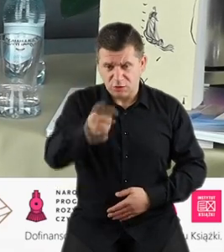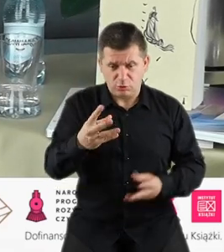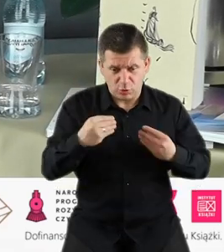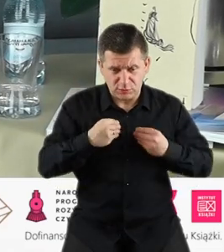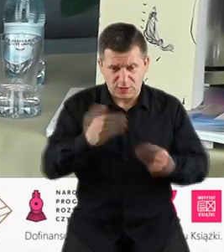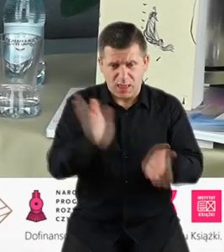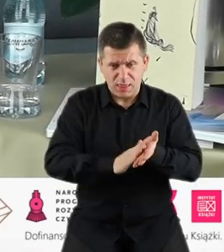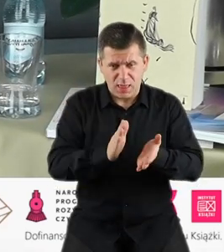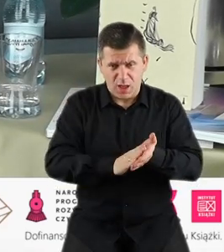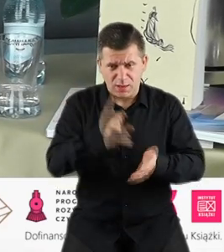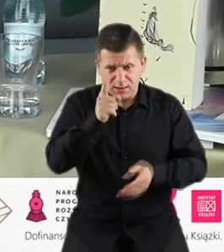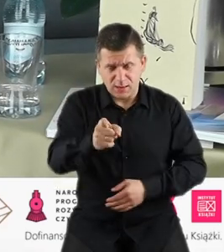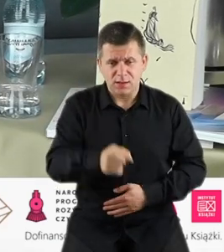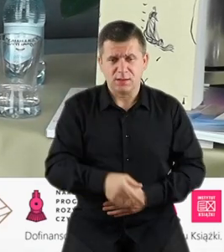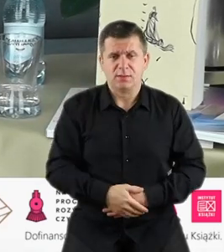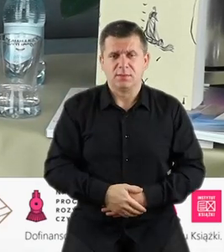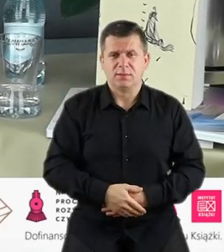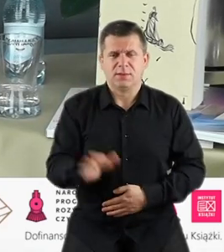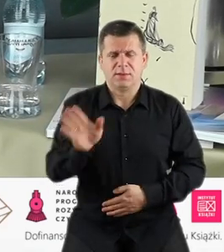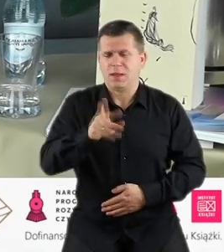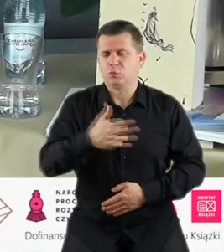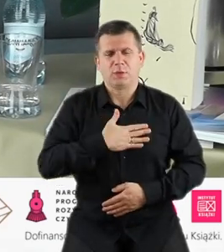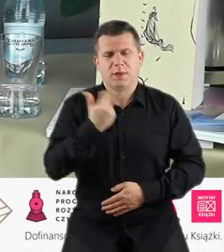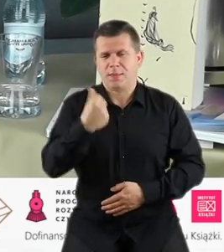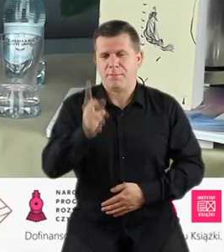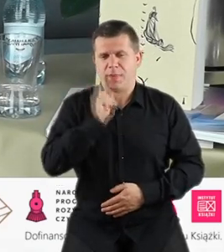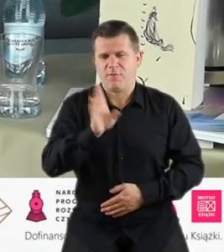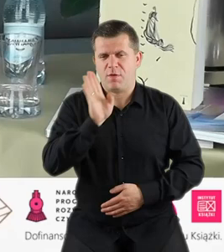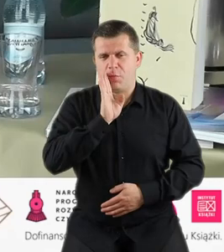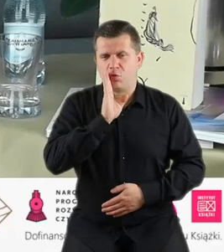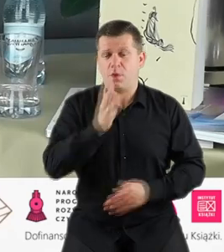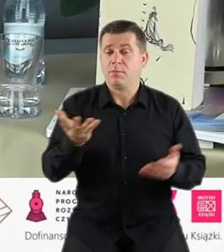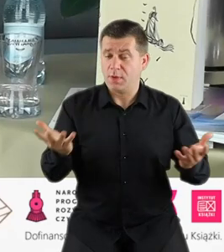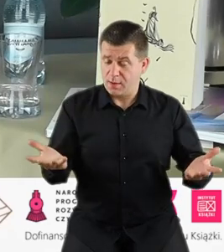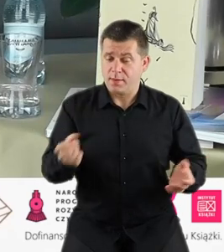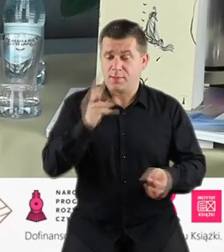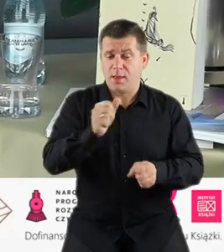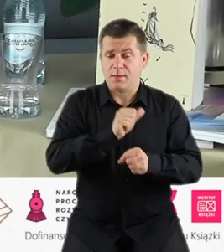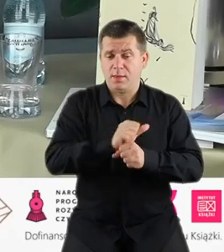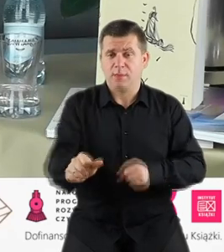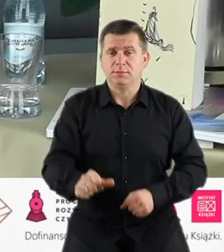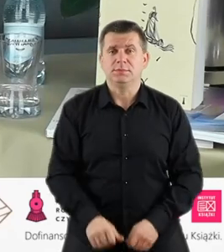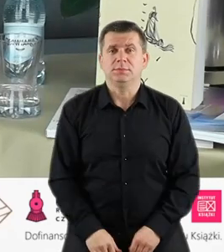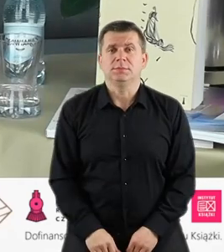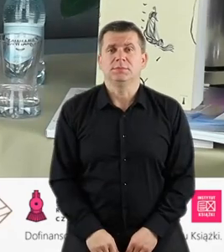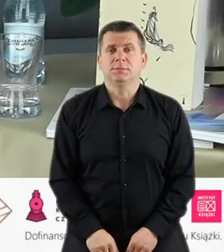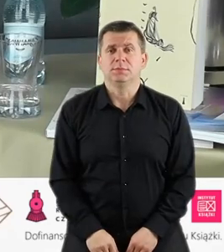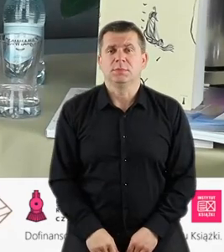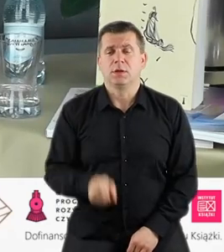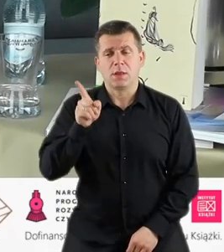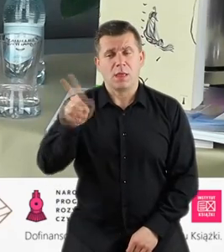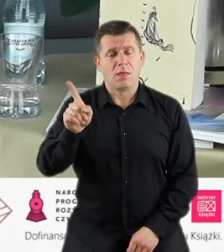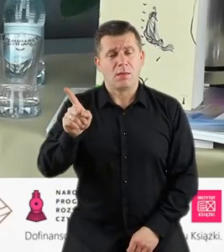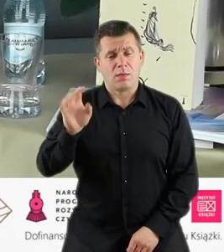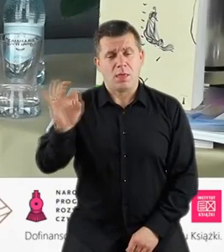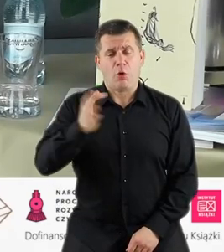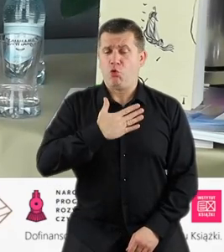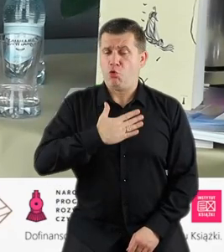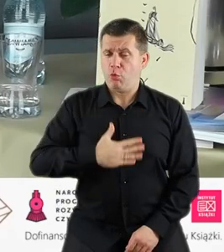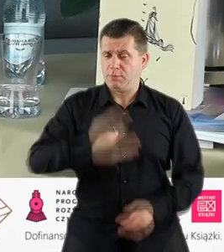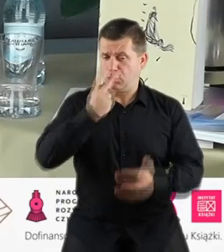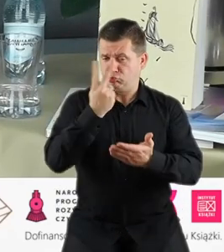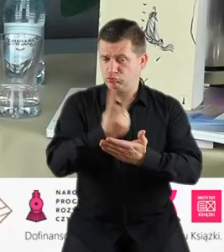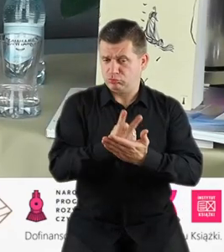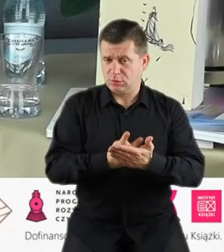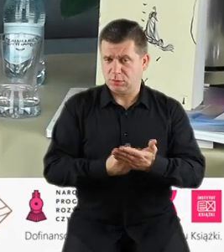dostałaś nagrodę konkursu. Ty! Nie, to nieprawdopodobne, nie? Ale naprawdę jest tak, że go lubię czytać,